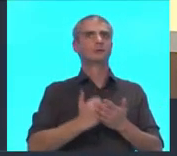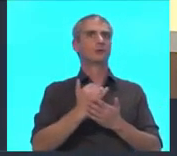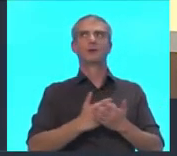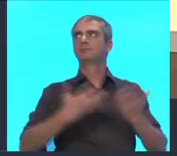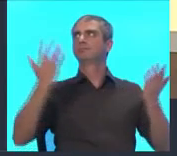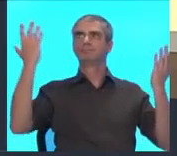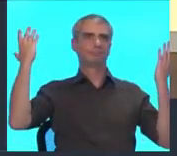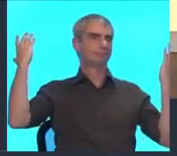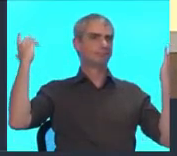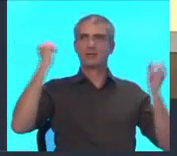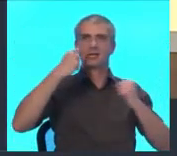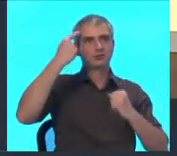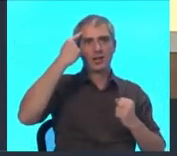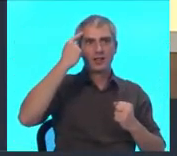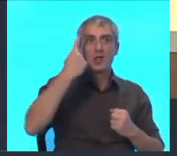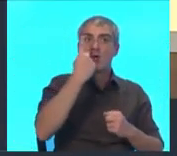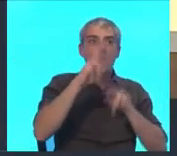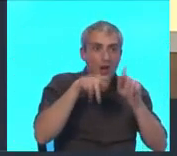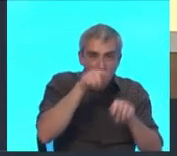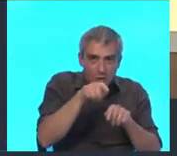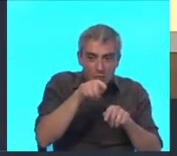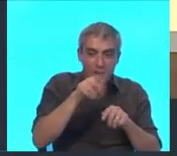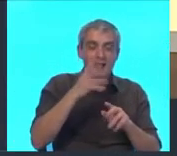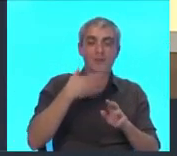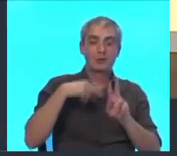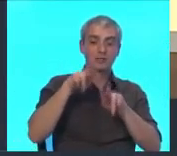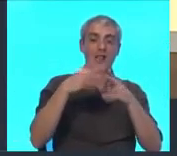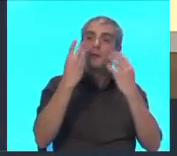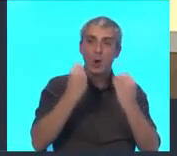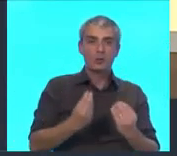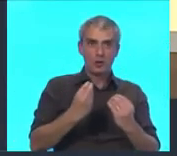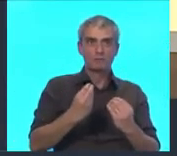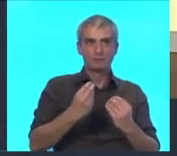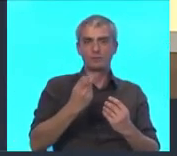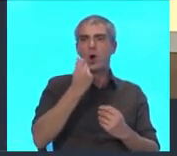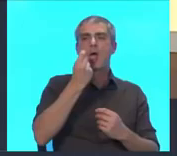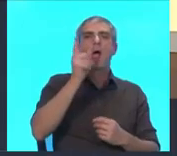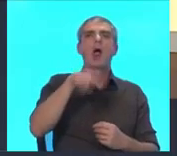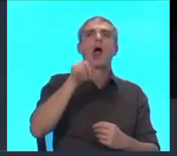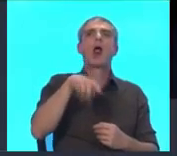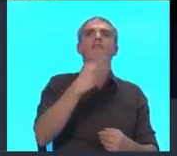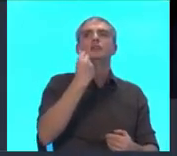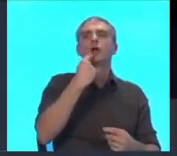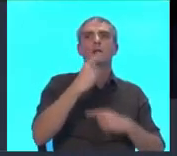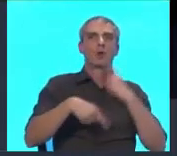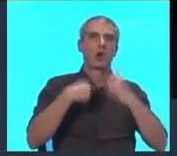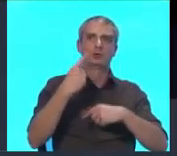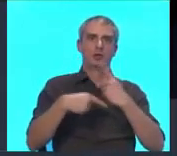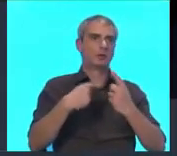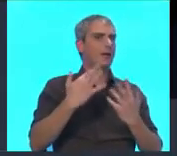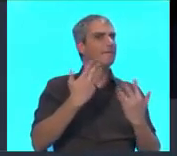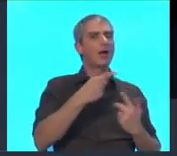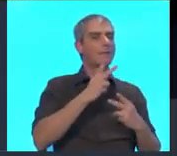קשה להערך את זה. כל מטופל כזה, אם אתה רוצה לטפל בו טוב, עולה לך אלפי שקלים בשנה. וכמה